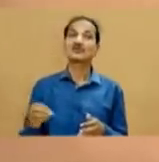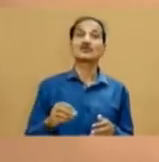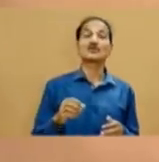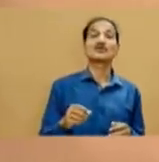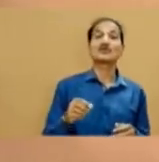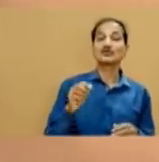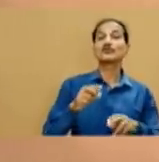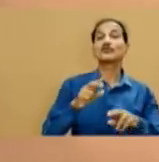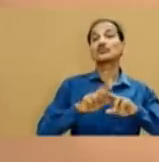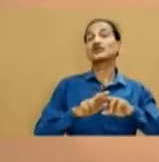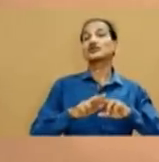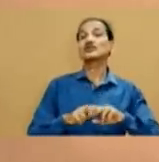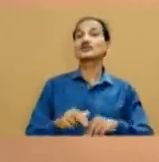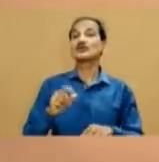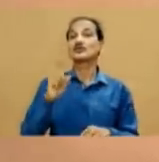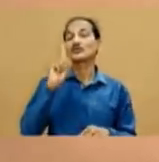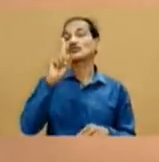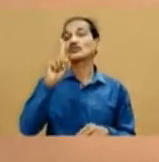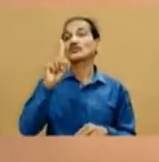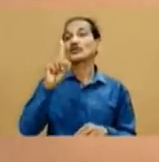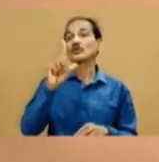109,000 ସଂକ୍ରମିତ ହୋଇଛନ୍ତି।